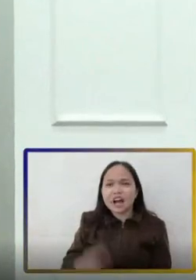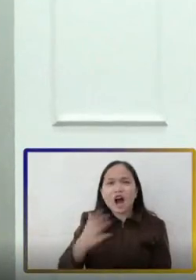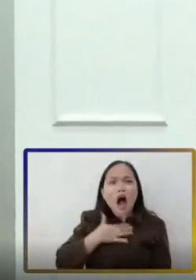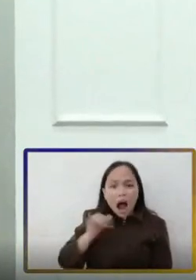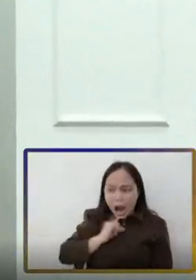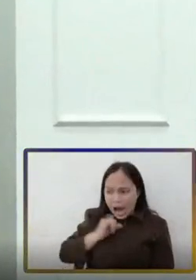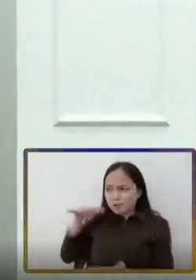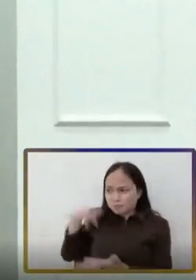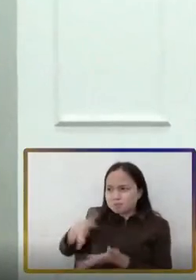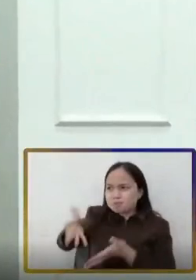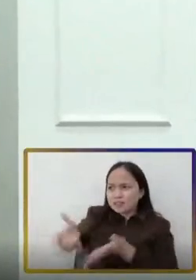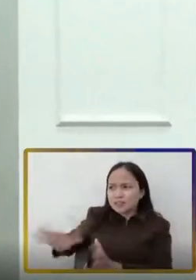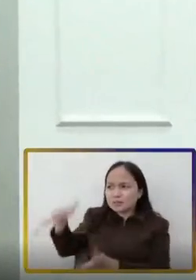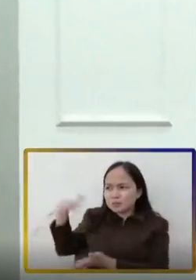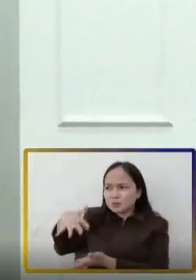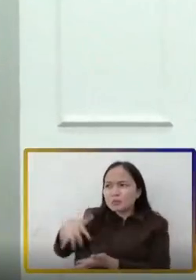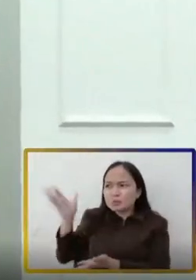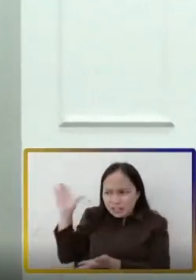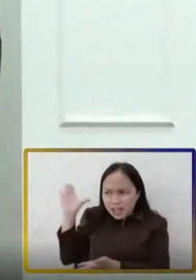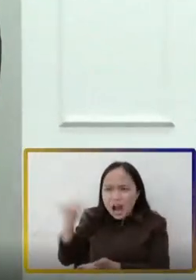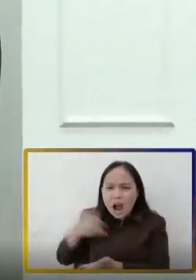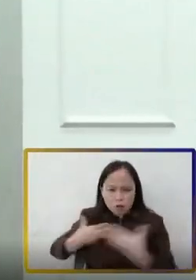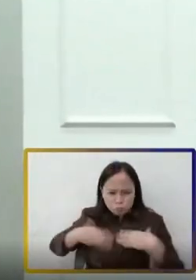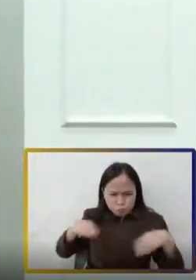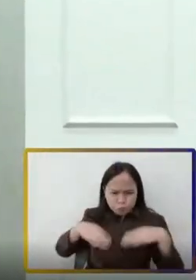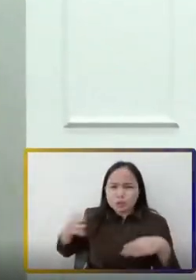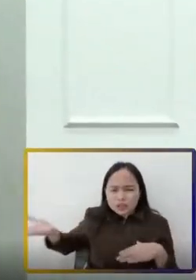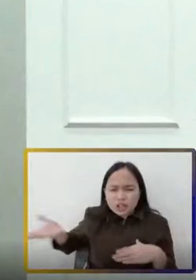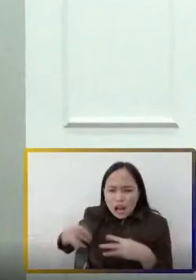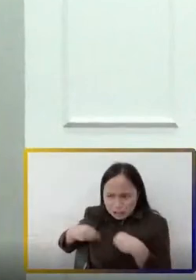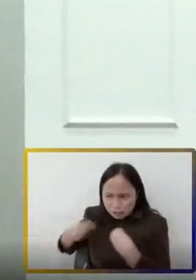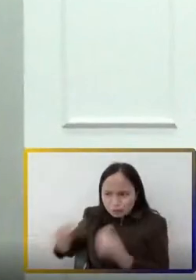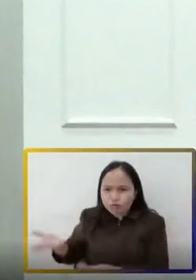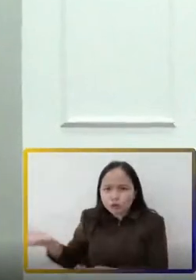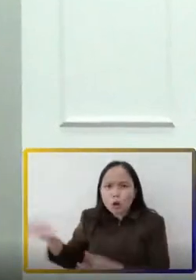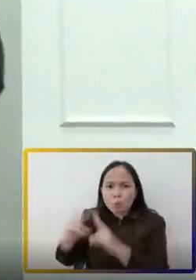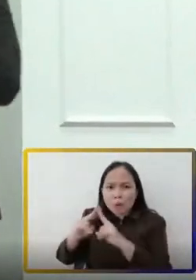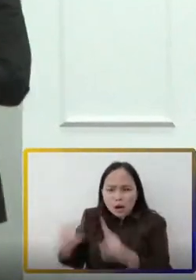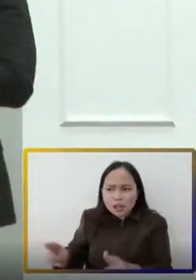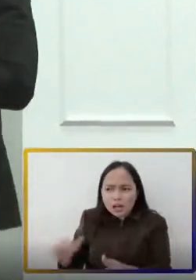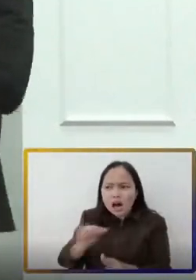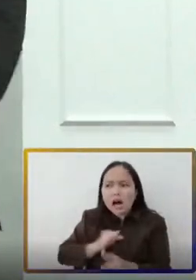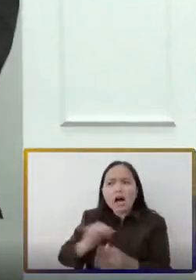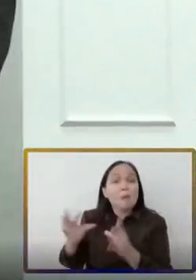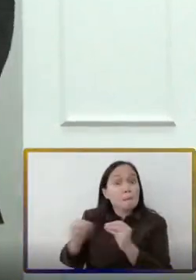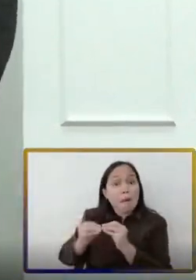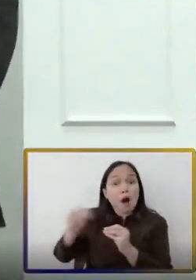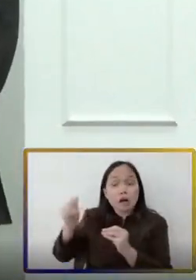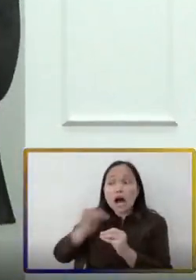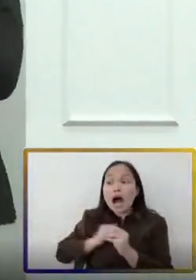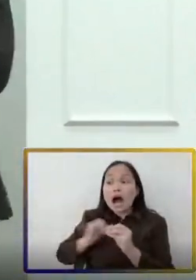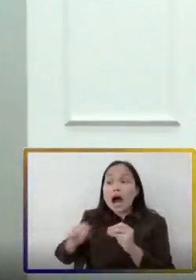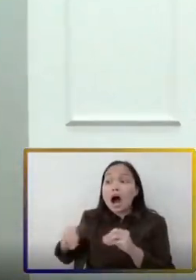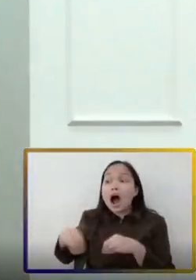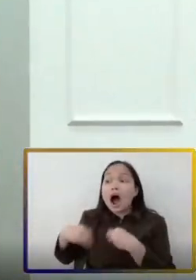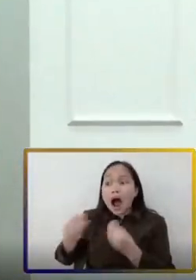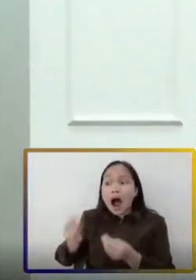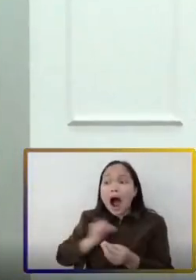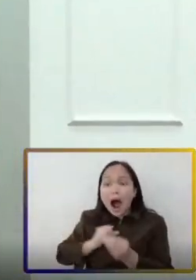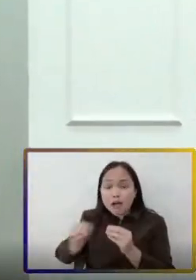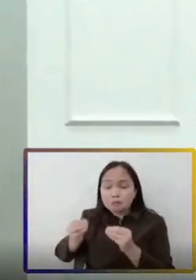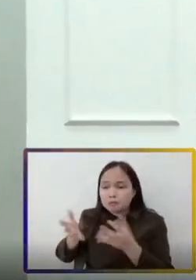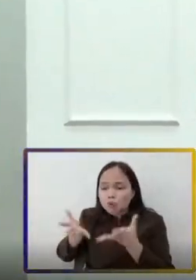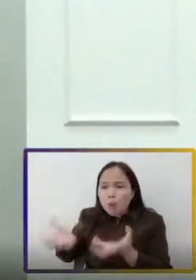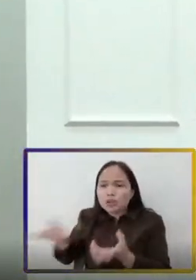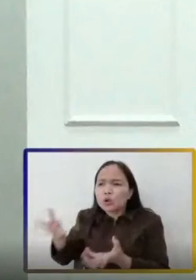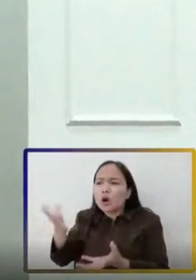Pinapaaral kita, pinapakain kita, dinadamitan kita, binigyan kita ng bahay, igit sa lahat, maramdaman mo na may magulang